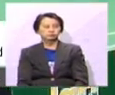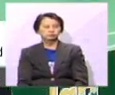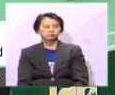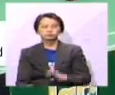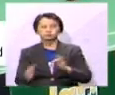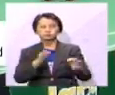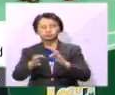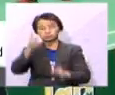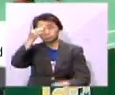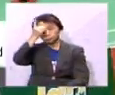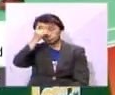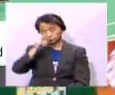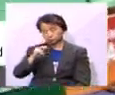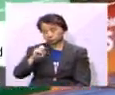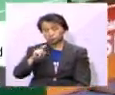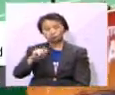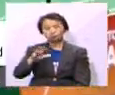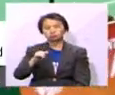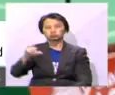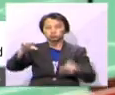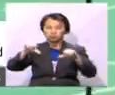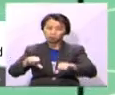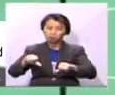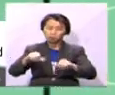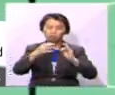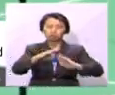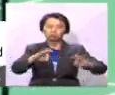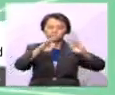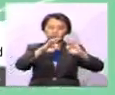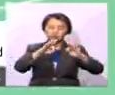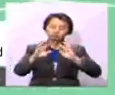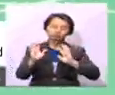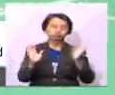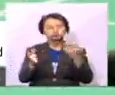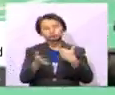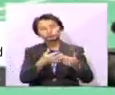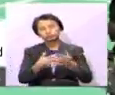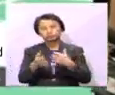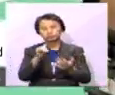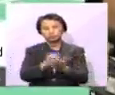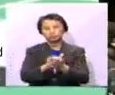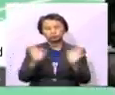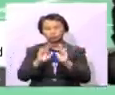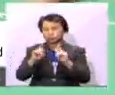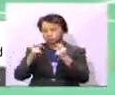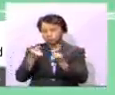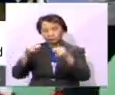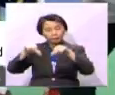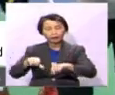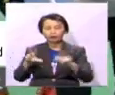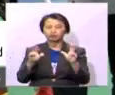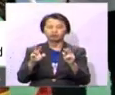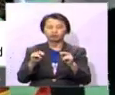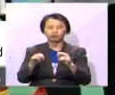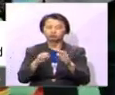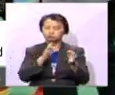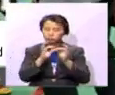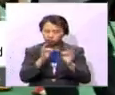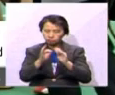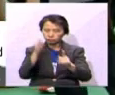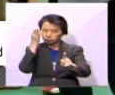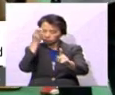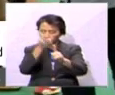Jelas Datuk Seri Norza, biarpun gagal ke final, itu bukan pertanda Malaysia sebuah pasukan yang gagal. Beliau menjelaskan sasaran utama